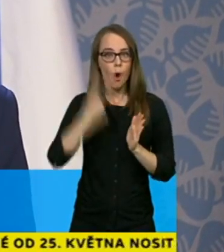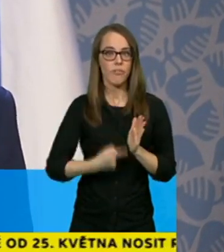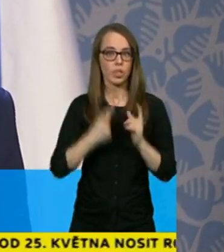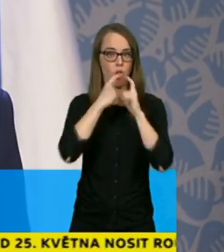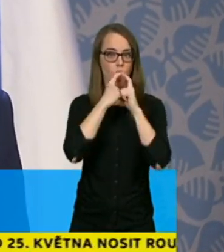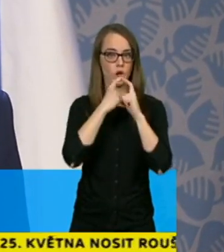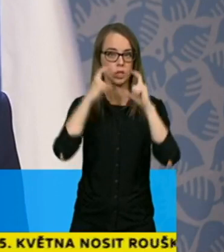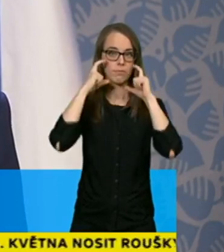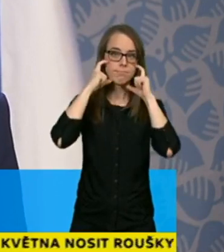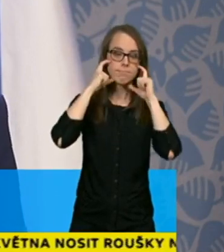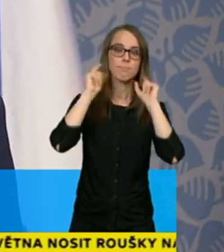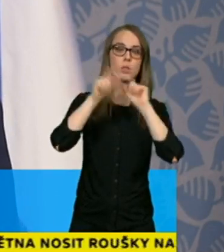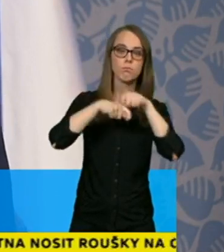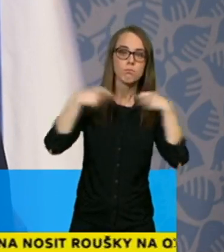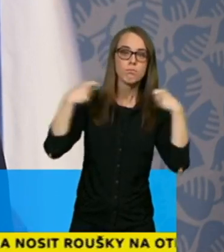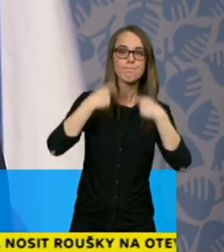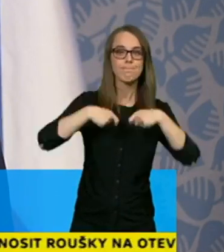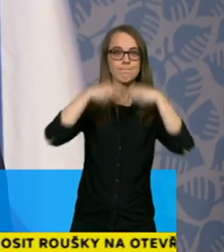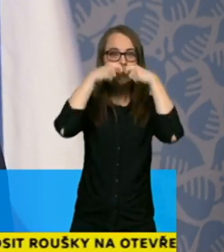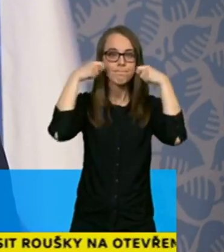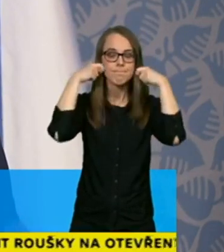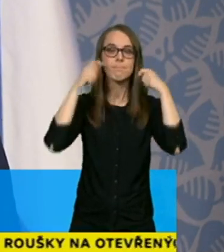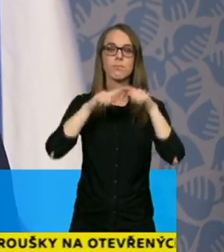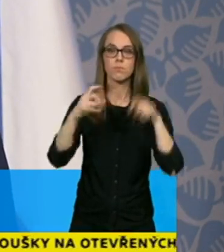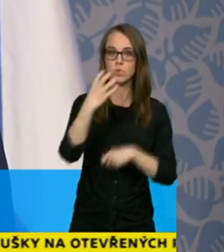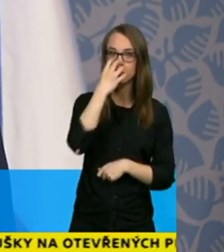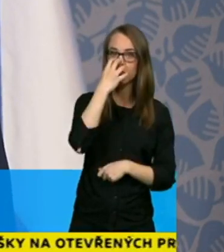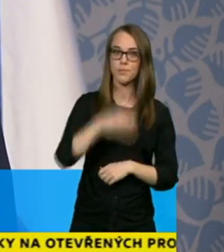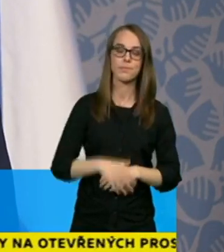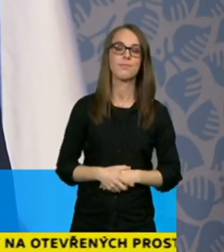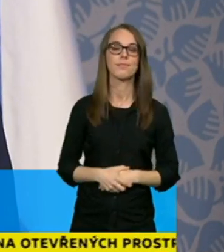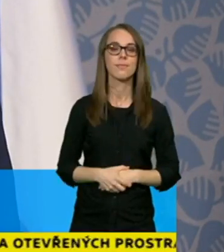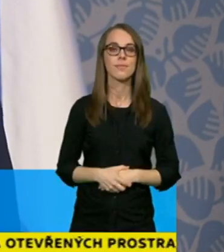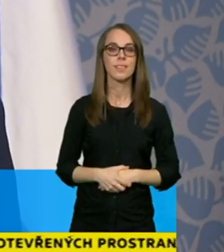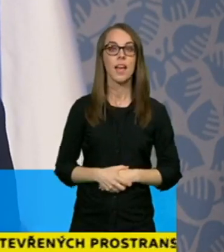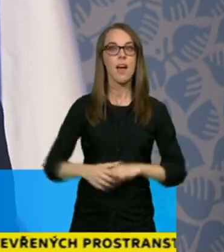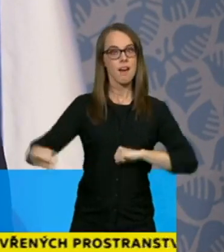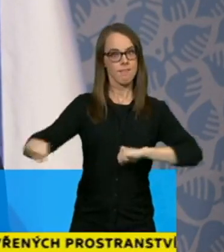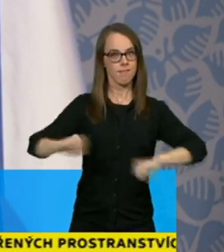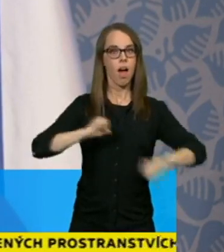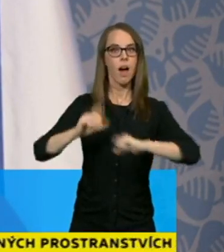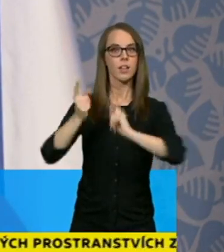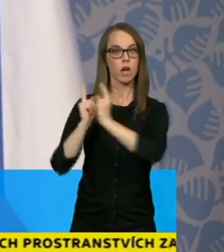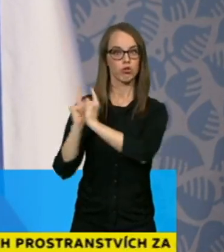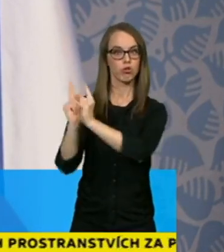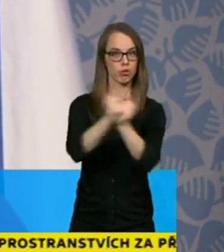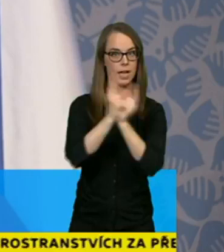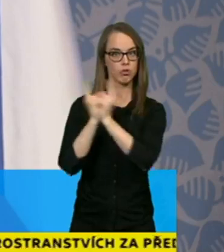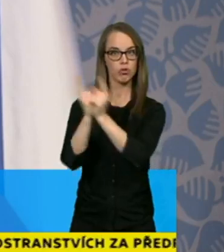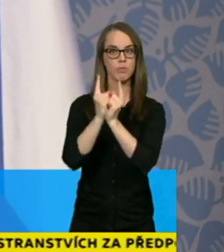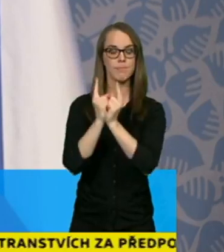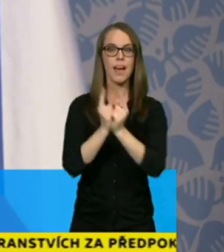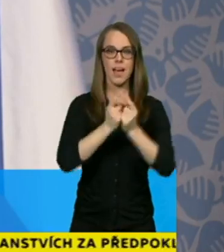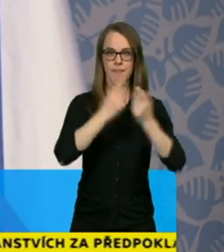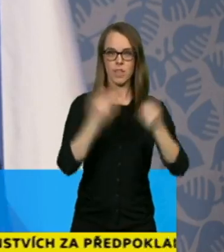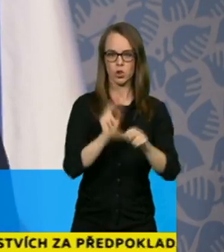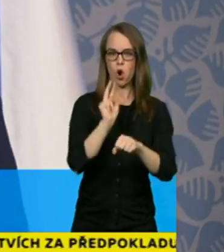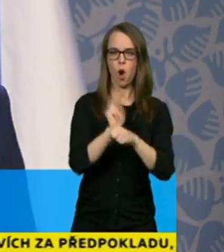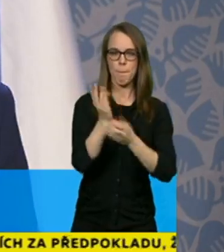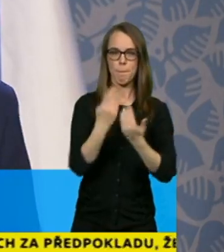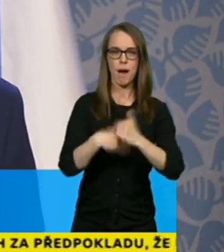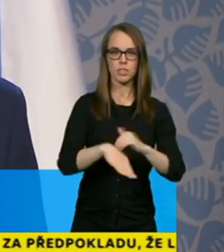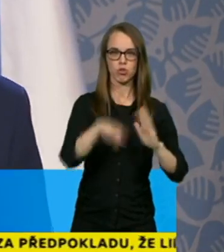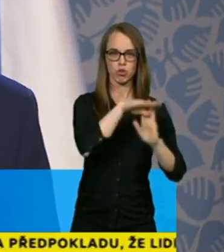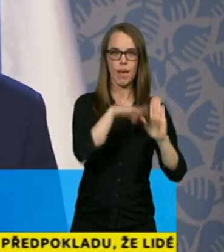kdy vláda schválila, respektive vzala na vědomí změnu mimořádného opatření